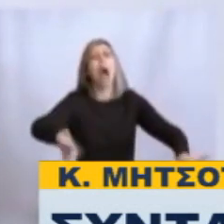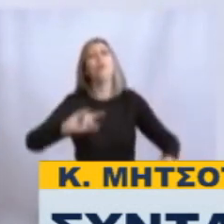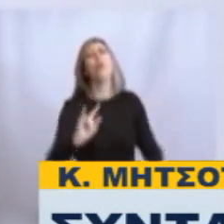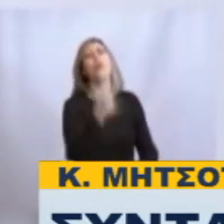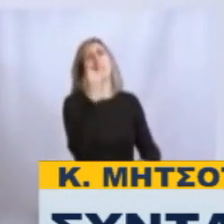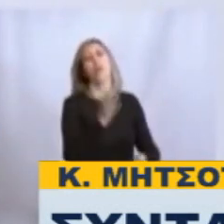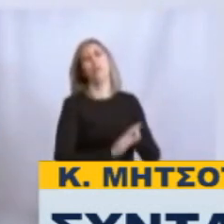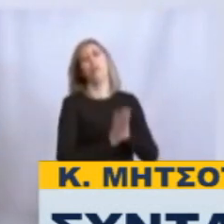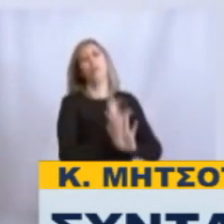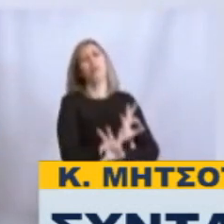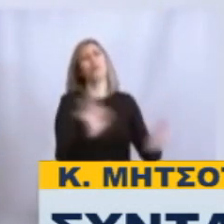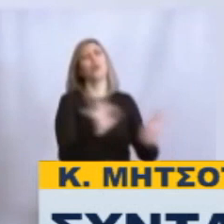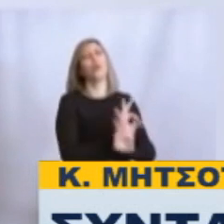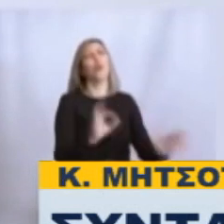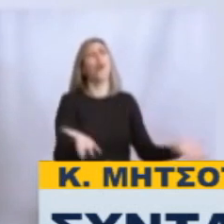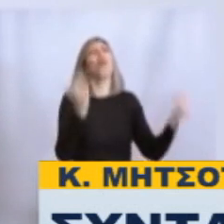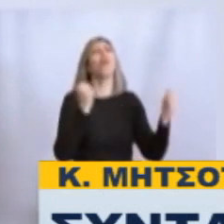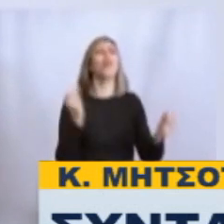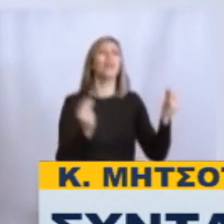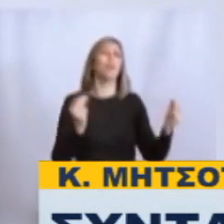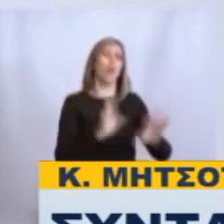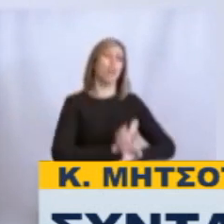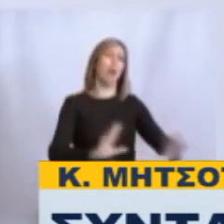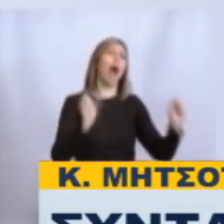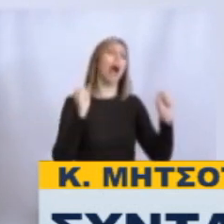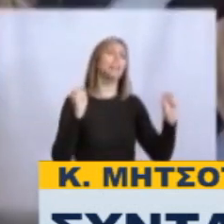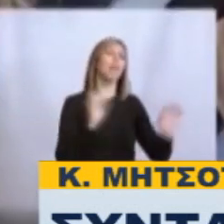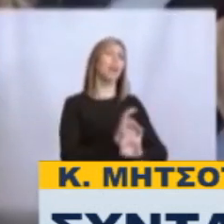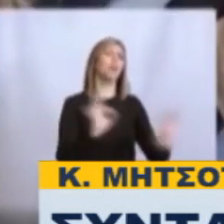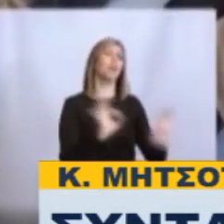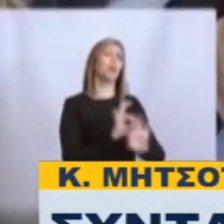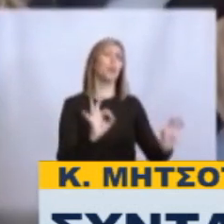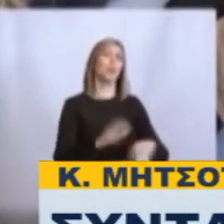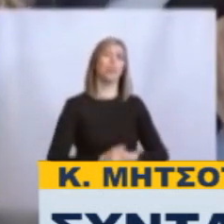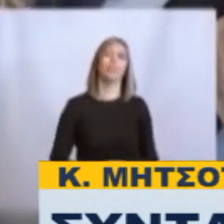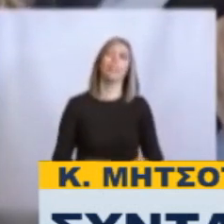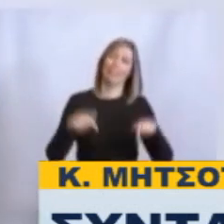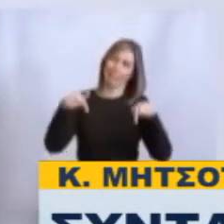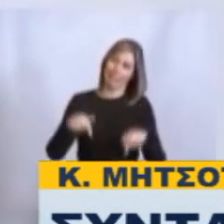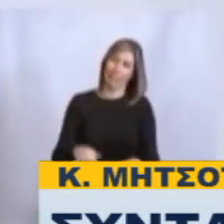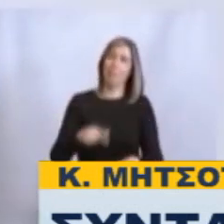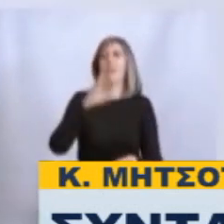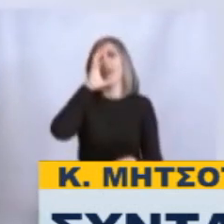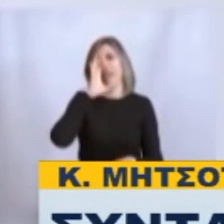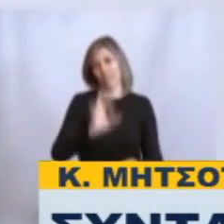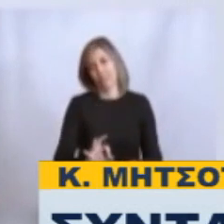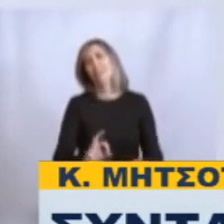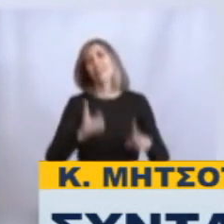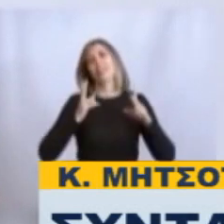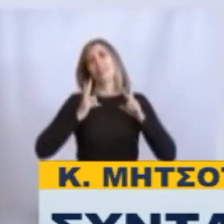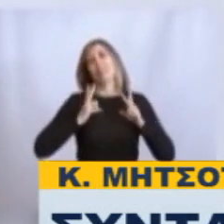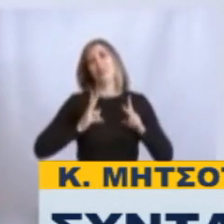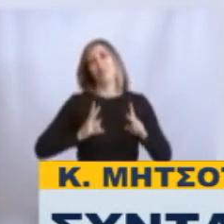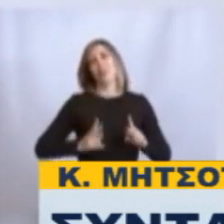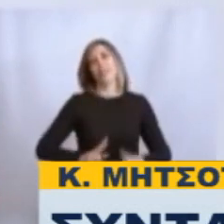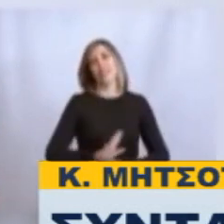είσαι σχετικά ασφαλής, τουλάχιστον ως προς αυτό το τομέα. Σήμερα με πολύ μεγάλη ικανοποίηση μπορώ